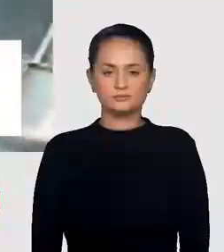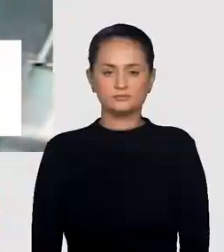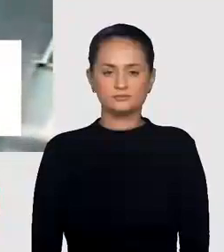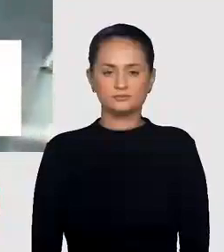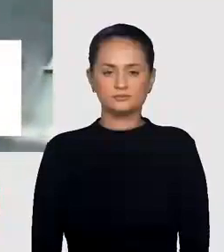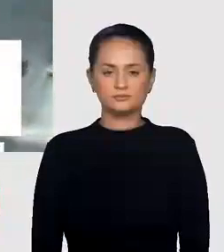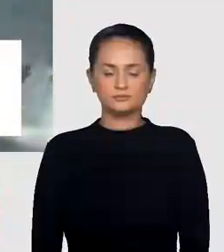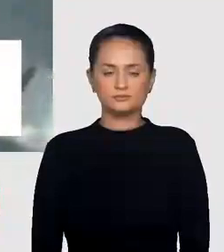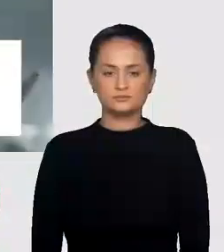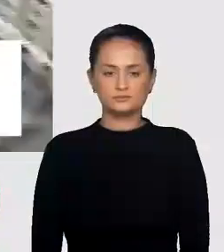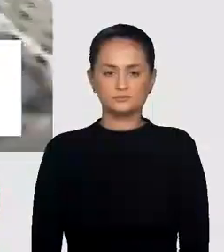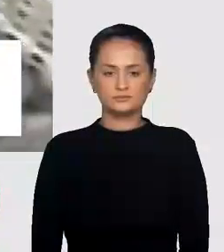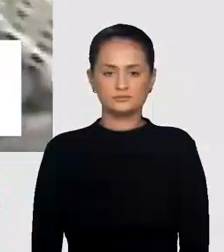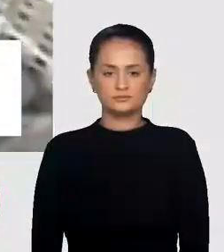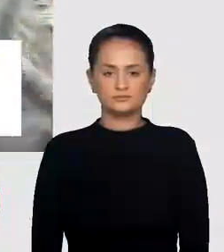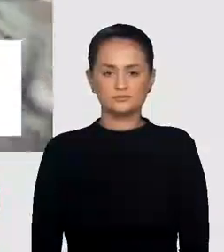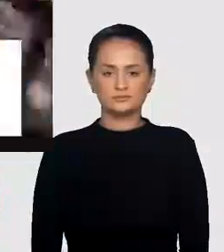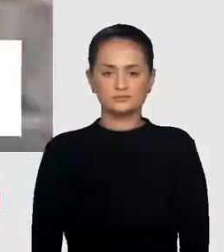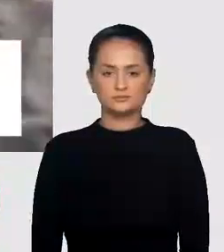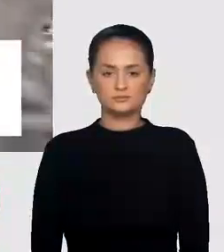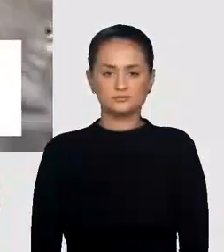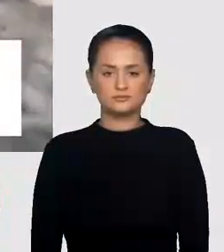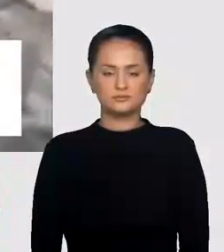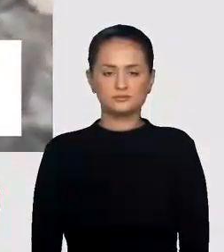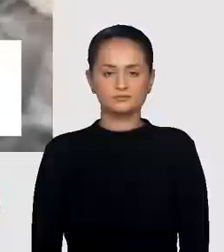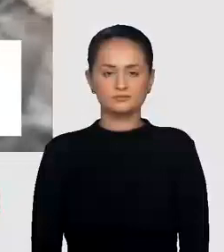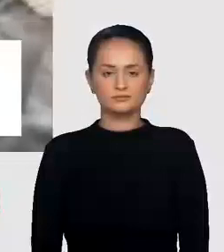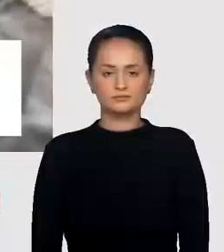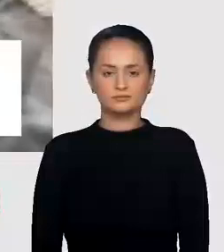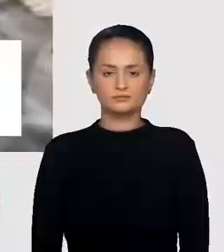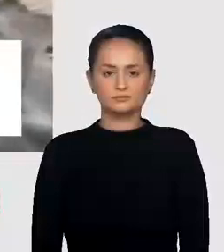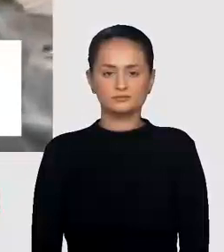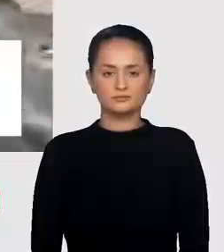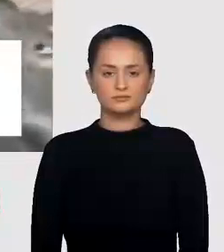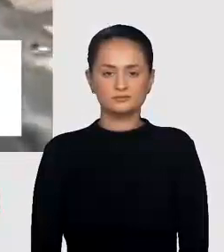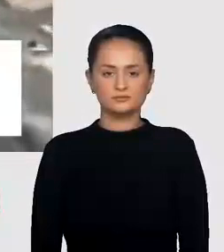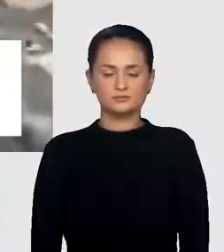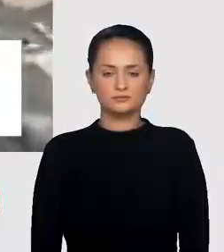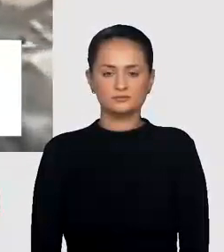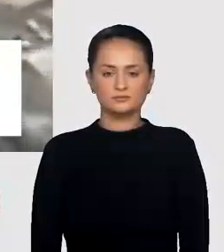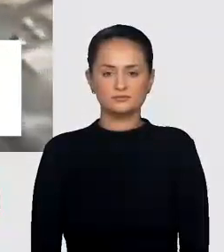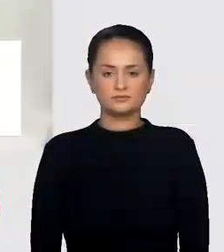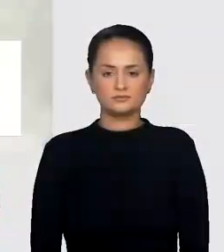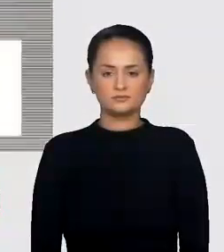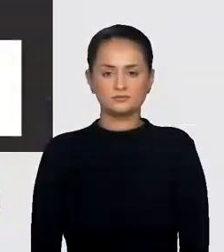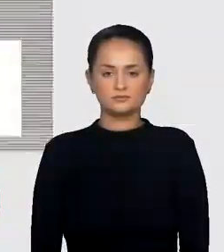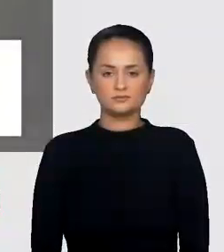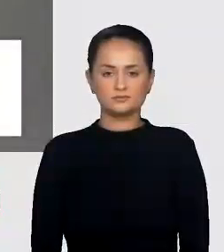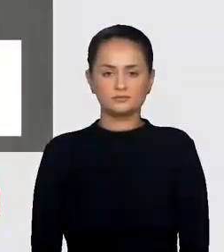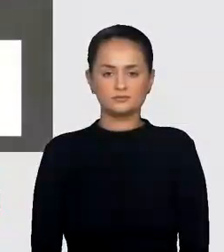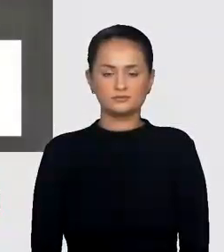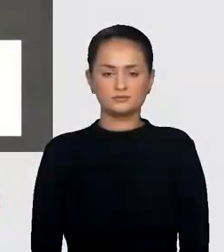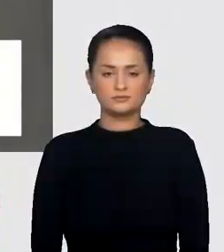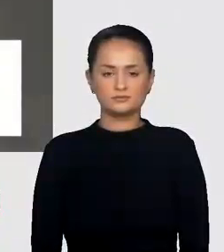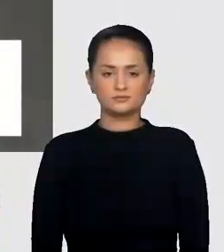rachetelor antitank, tuneluri, infrastructuri de informații și centre de comandă. Nu știm în acest moment sigur câte victime au fost